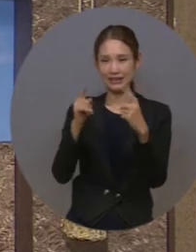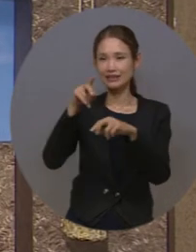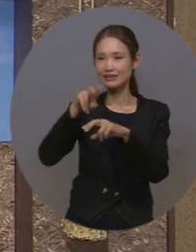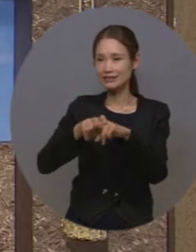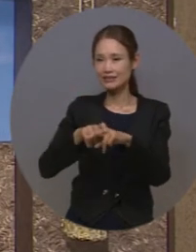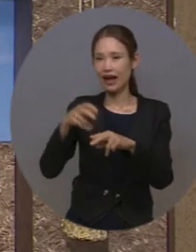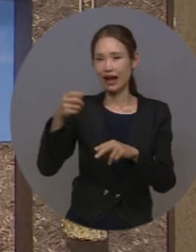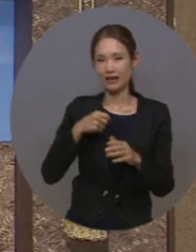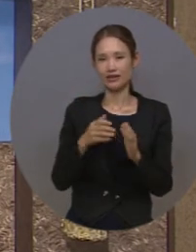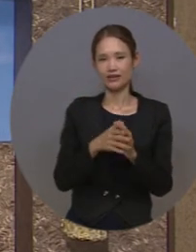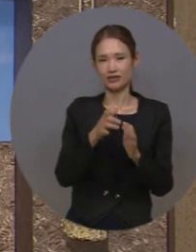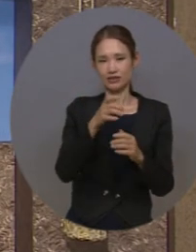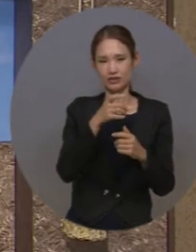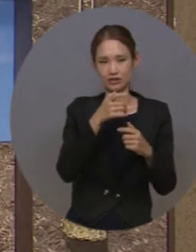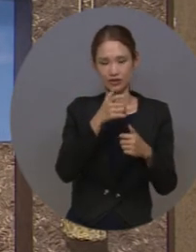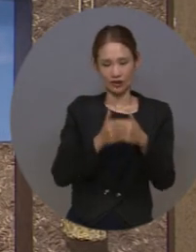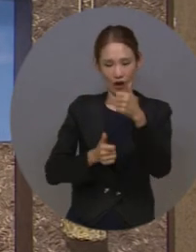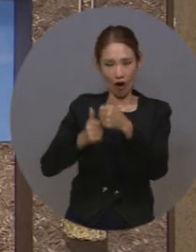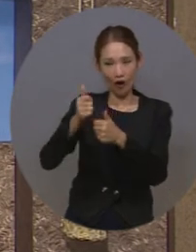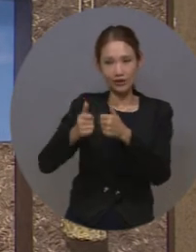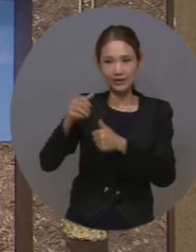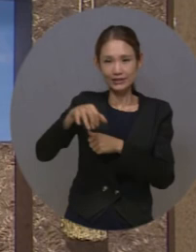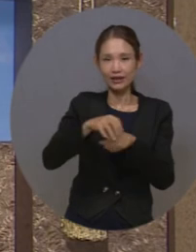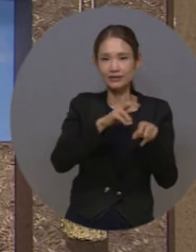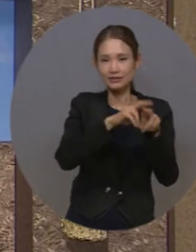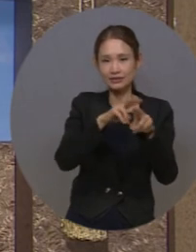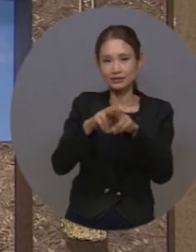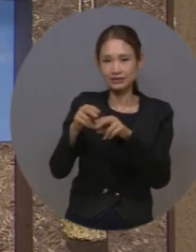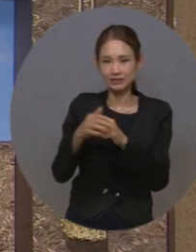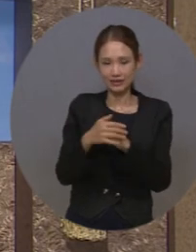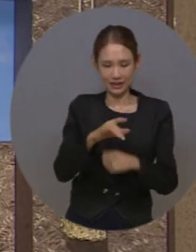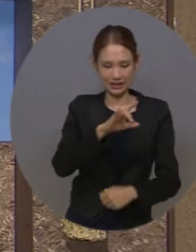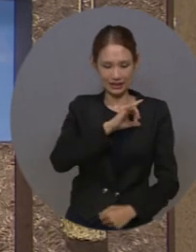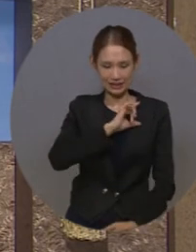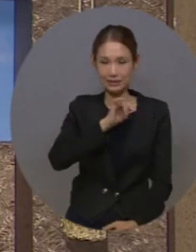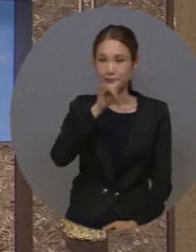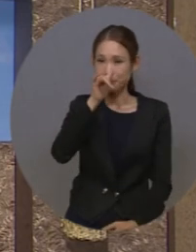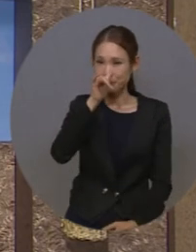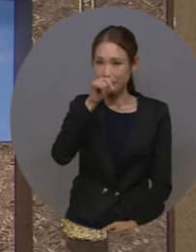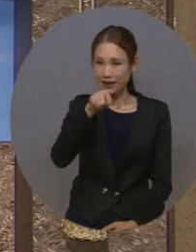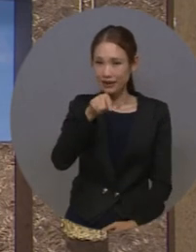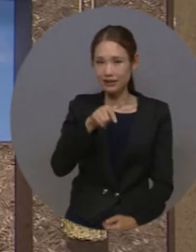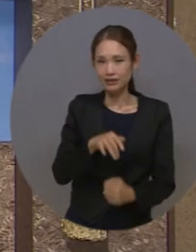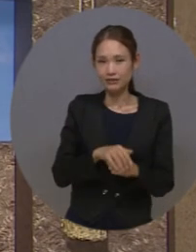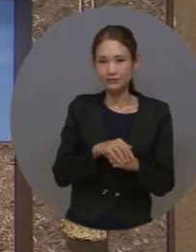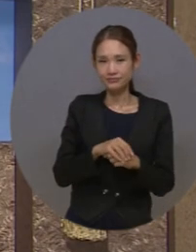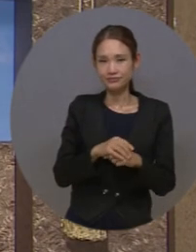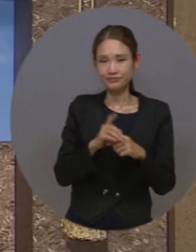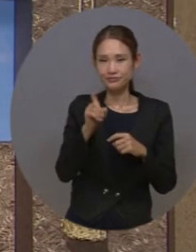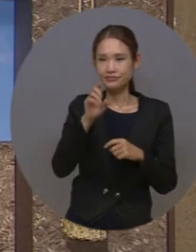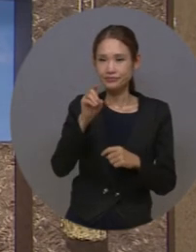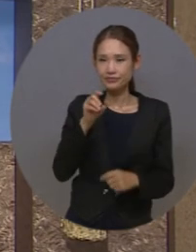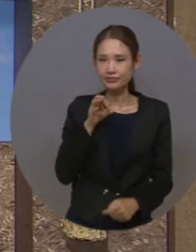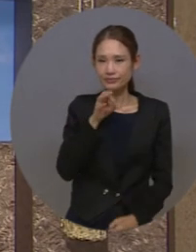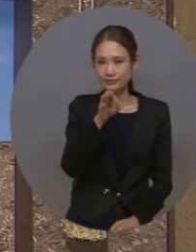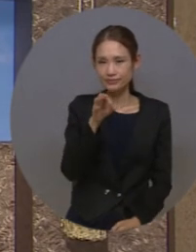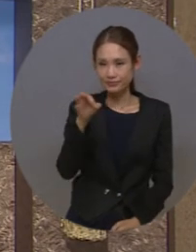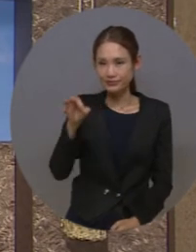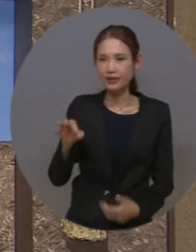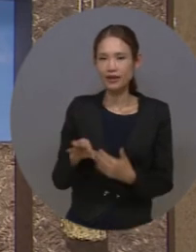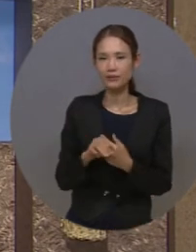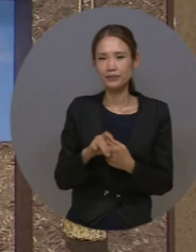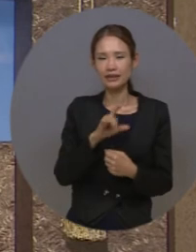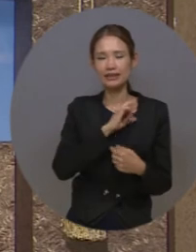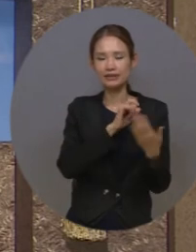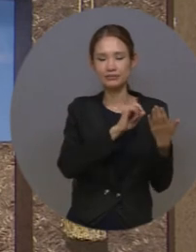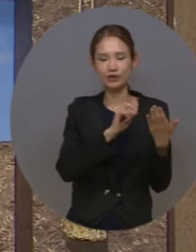경기장의 의자가 각 경기장 뒤에 이름이 있습니다. 그러니까 10만 원씩 내면은 네. 거기다 이름을